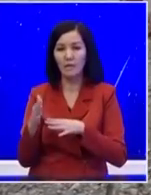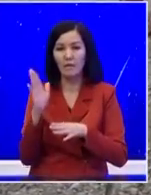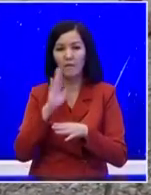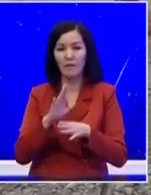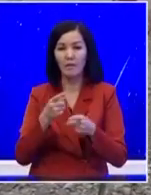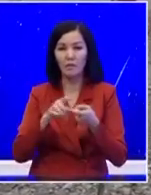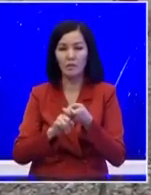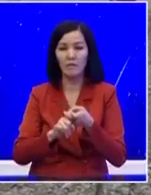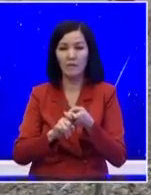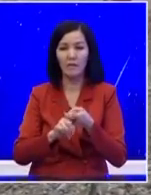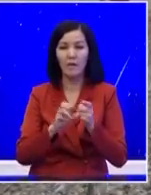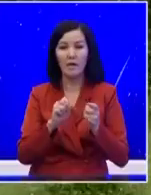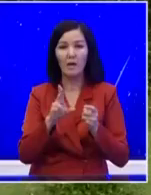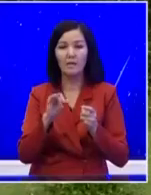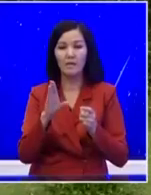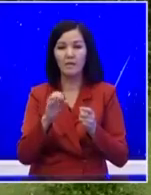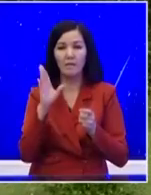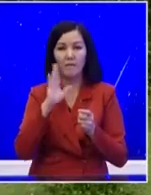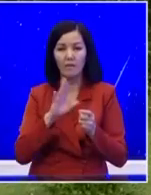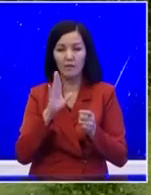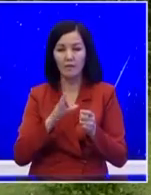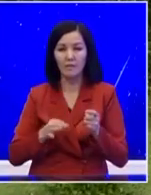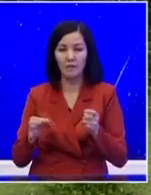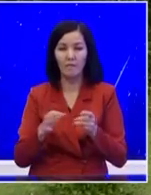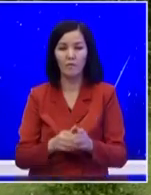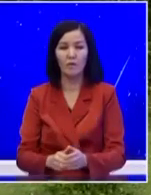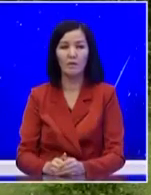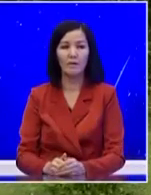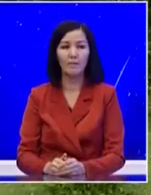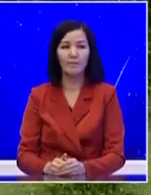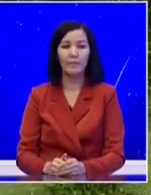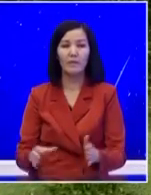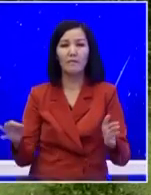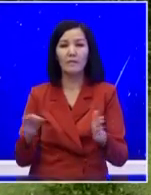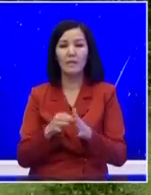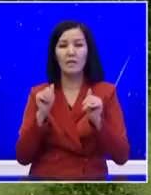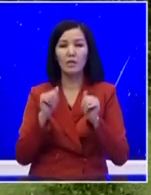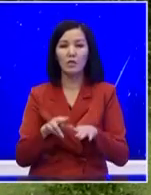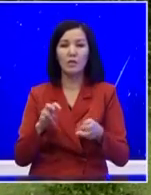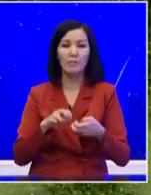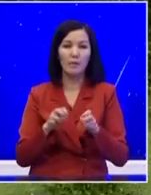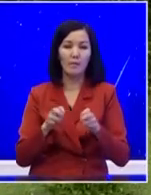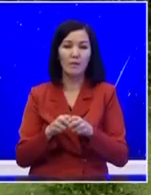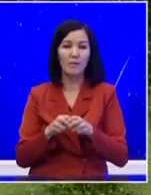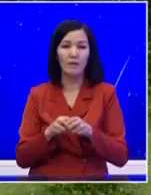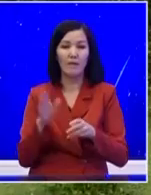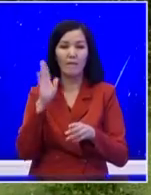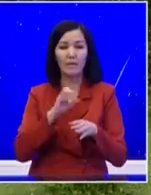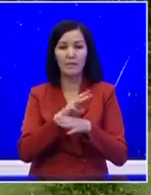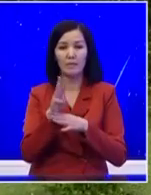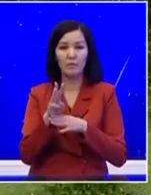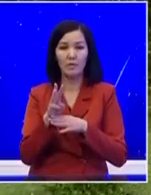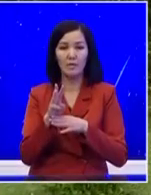воды от Аксайского водозабора. Акиматом области в целях решения проблемы водоснабжения